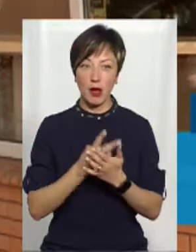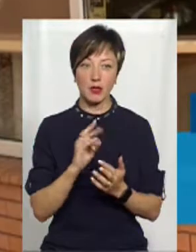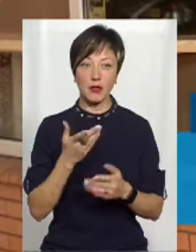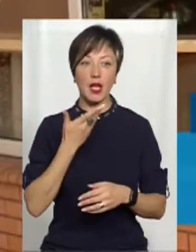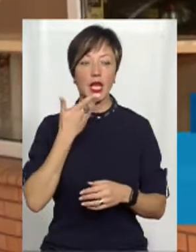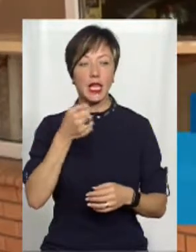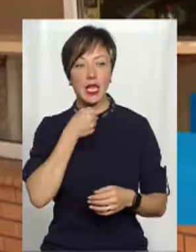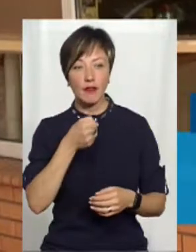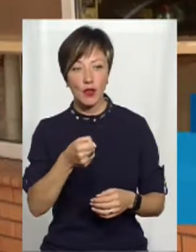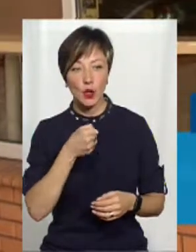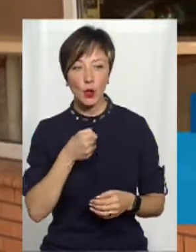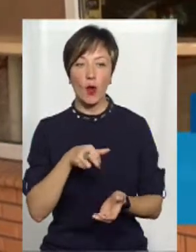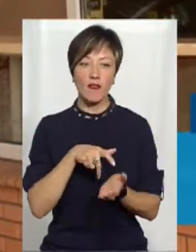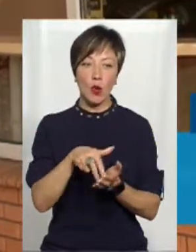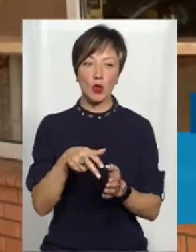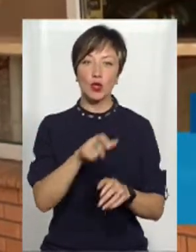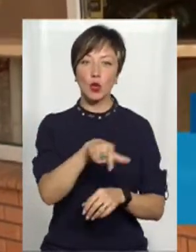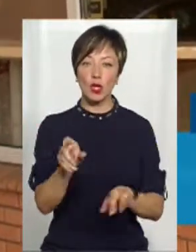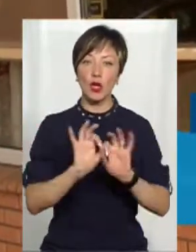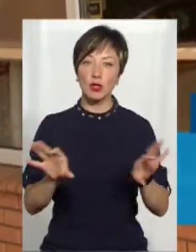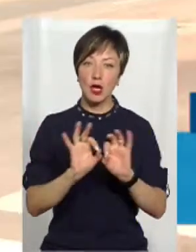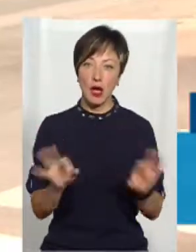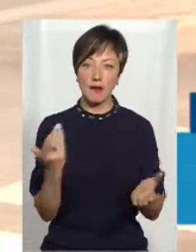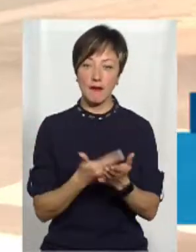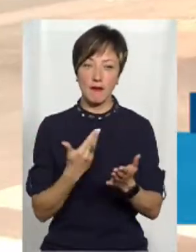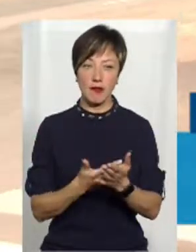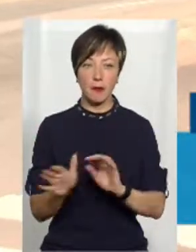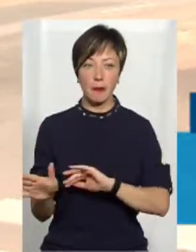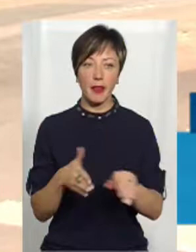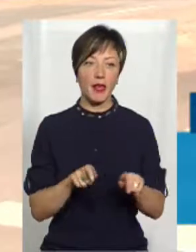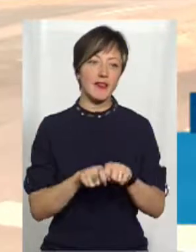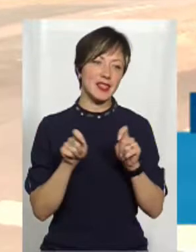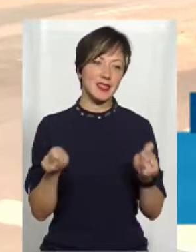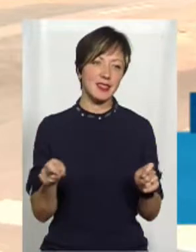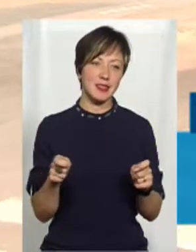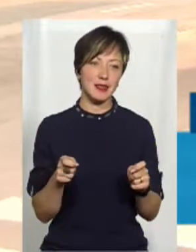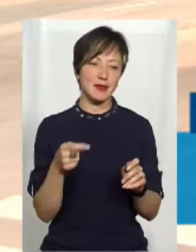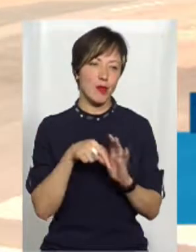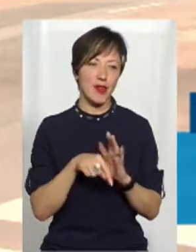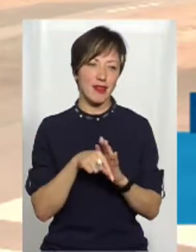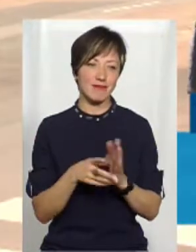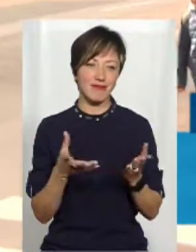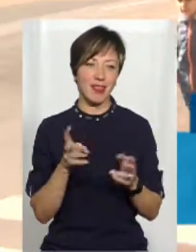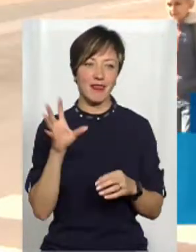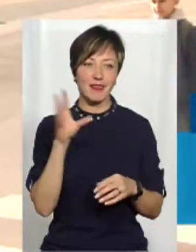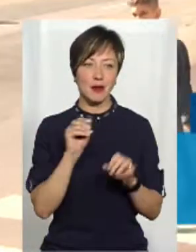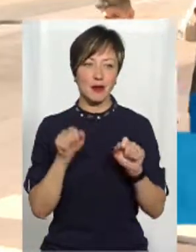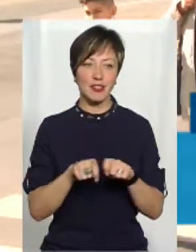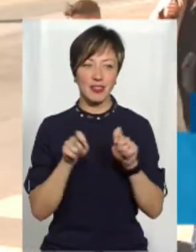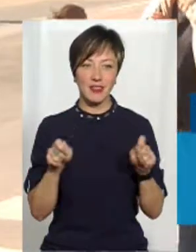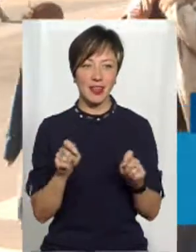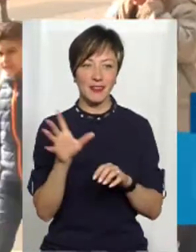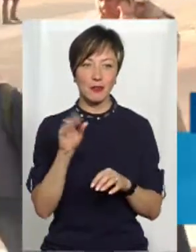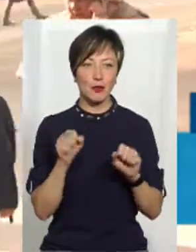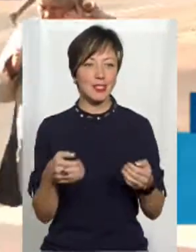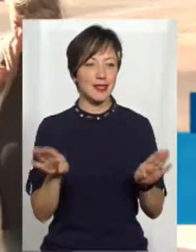дає інтерв'ю, як він виходить до людей, щось розказує, щось пояснює. Відкритися таке поняття розтяжиме. Не все можна відкривати, не все можна